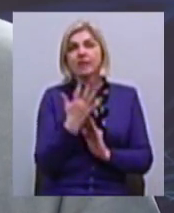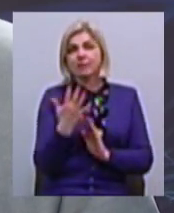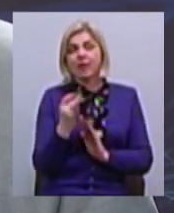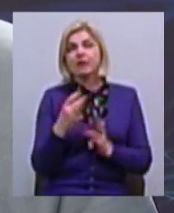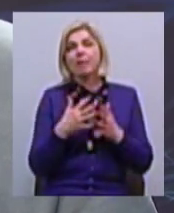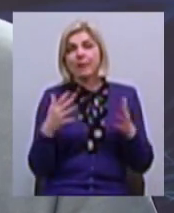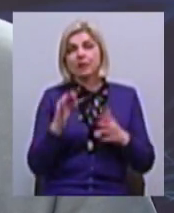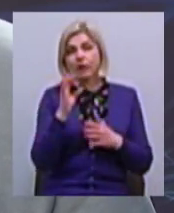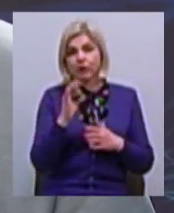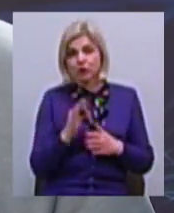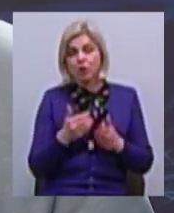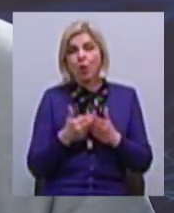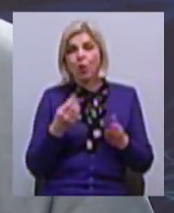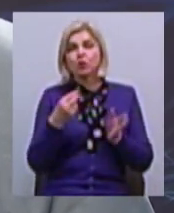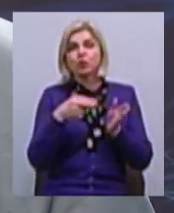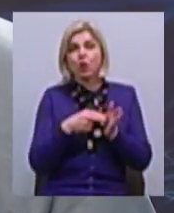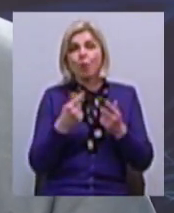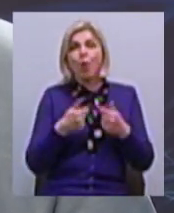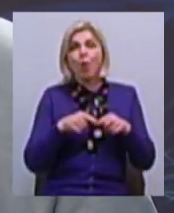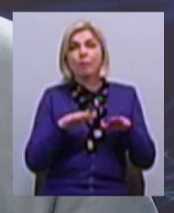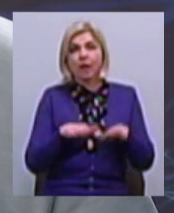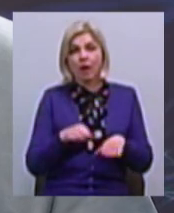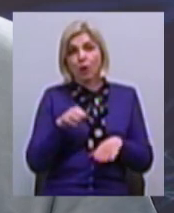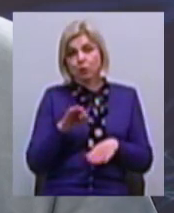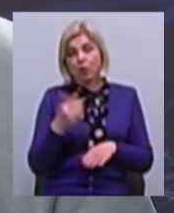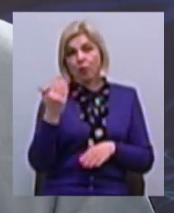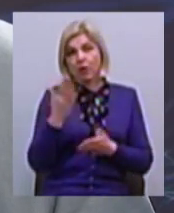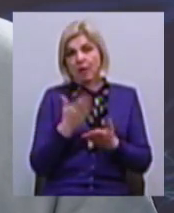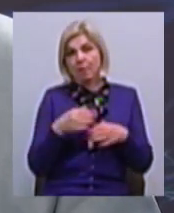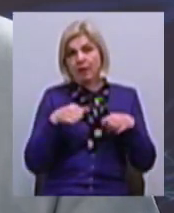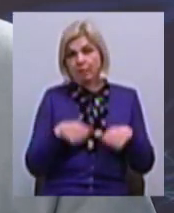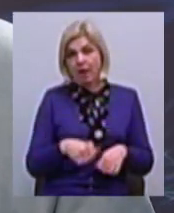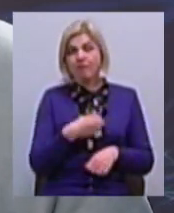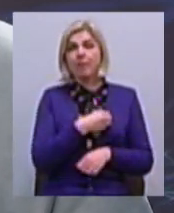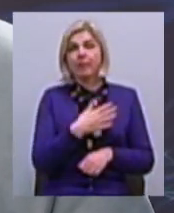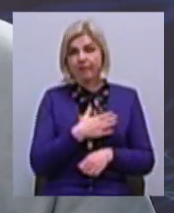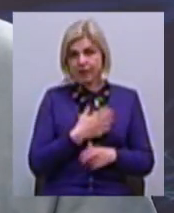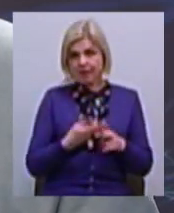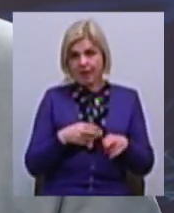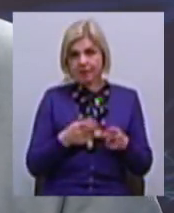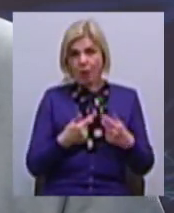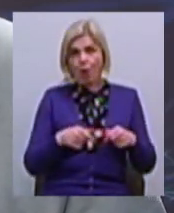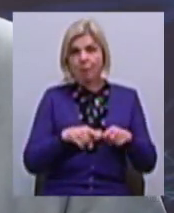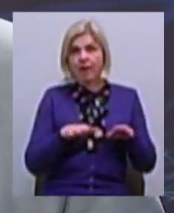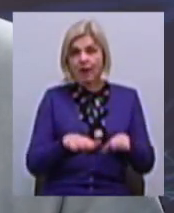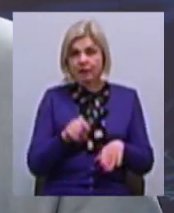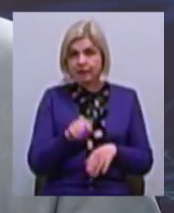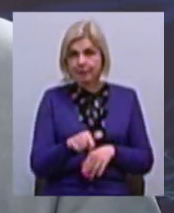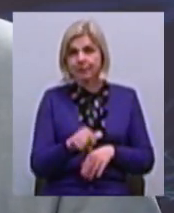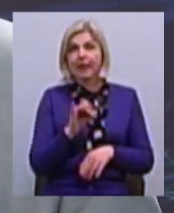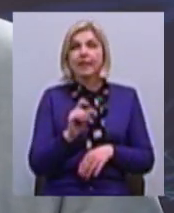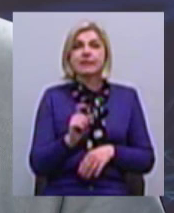більше відсотків від вартості об'єкта, то він має право на приватизацію цього об'єкта. Натомість, із всіх умов,